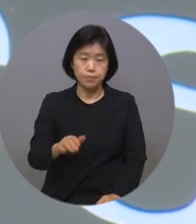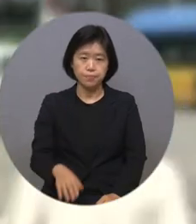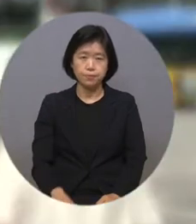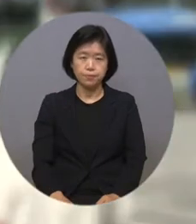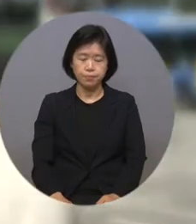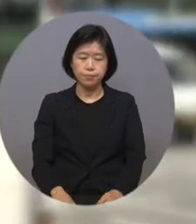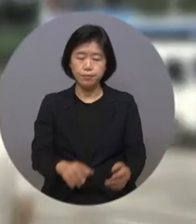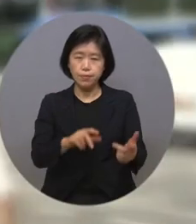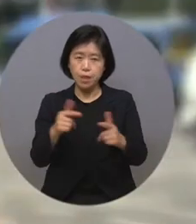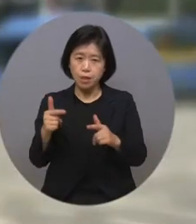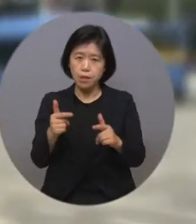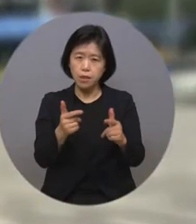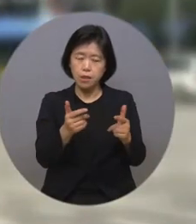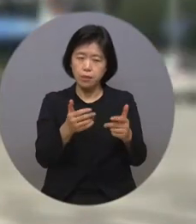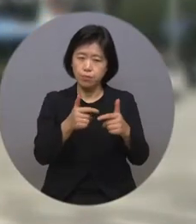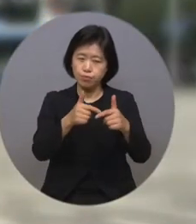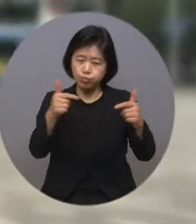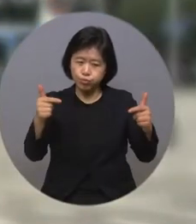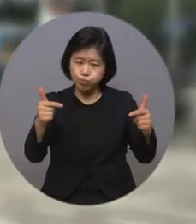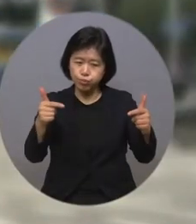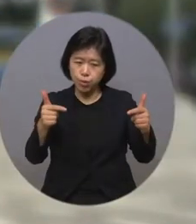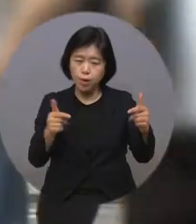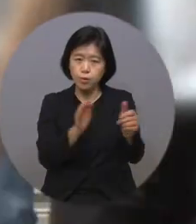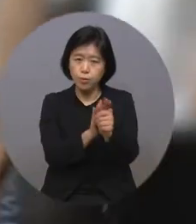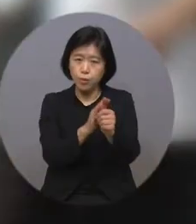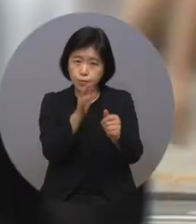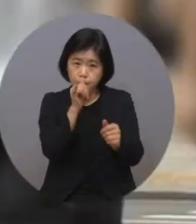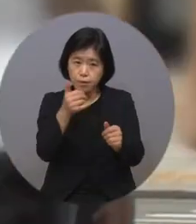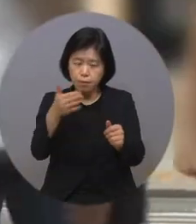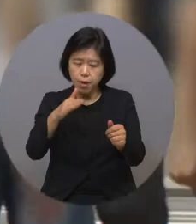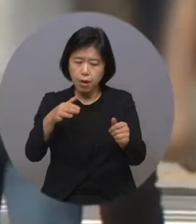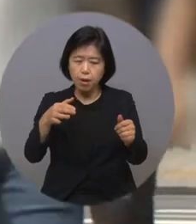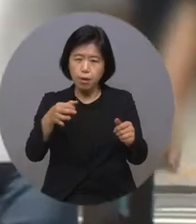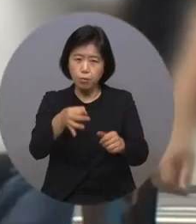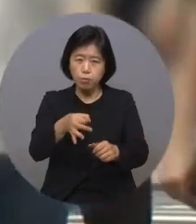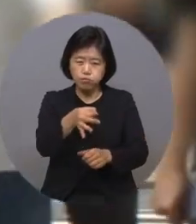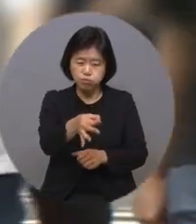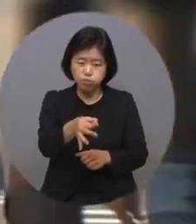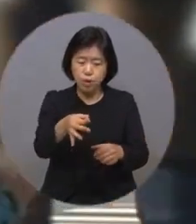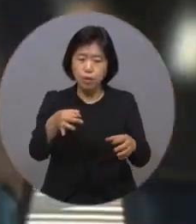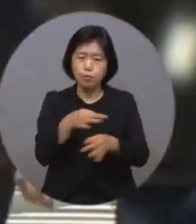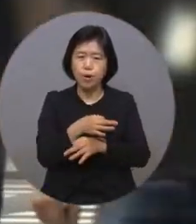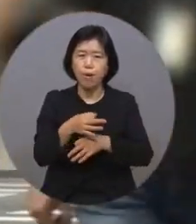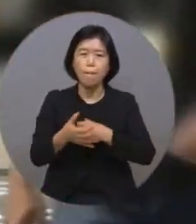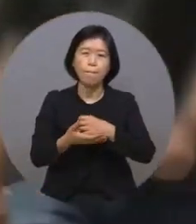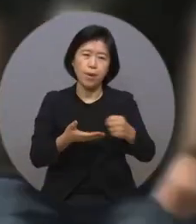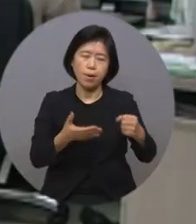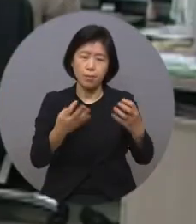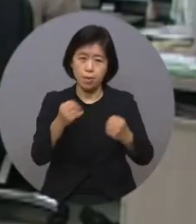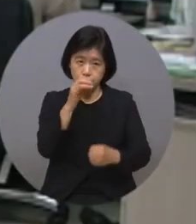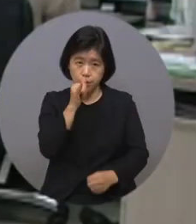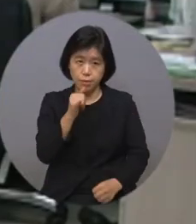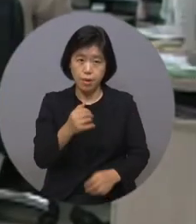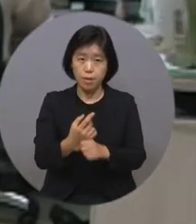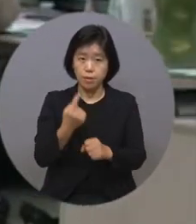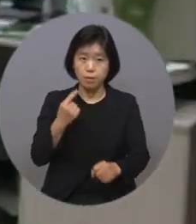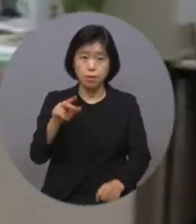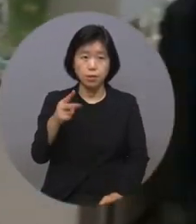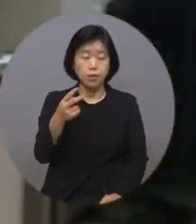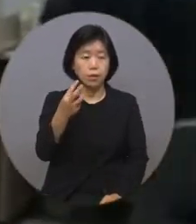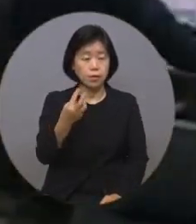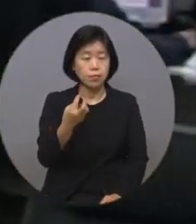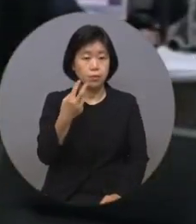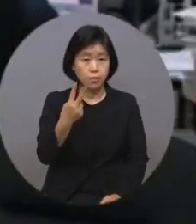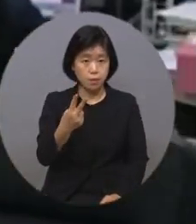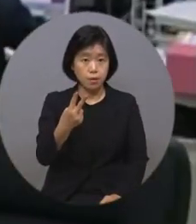만큼 부정수급 또 함께 증가하고 있습니다 진안에 적발 건수는 230 있건 으로 2017년 대비